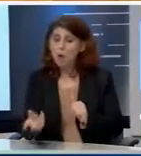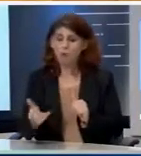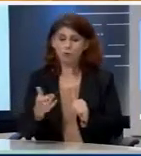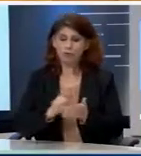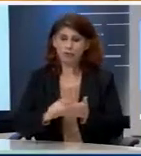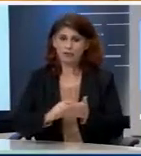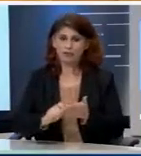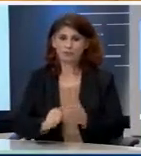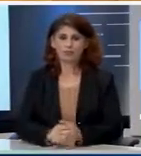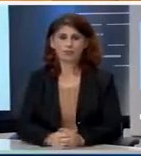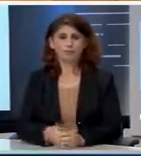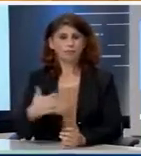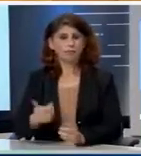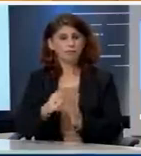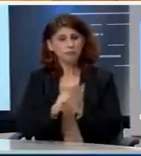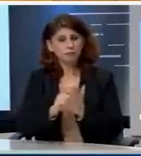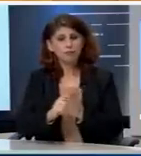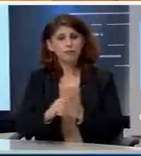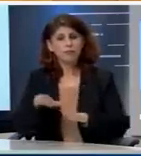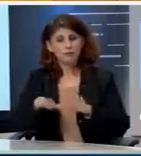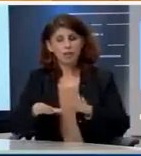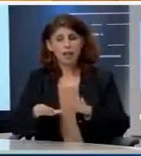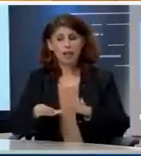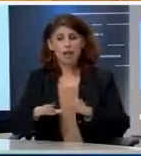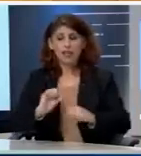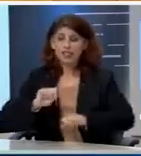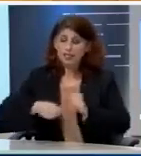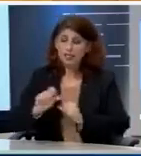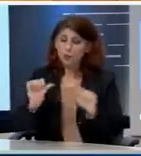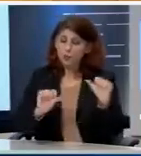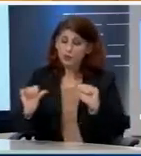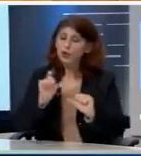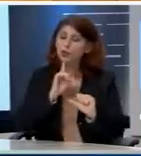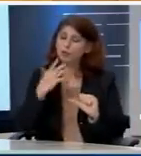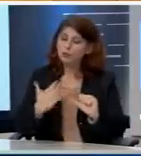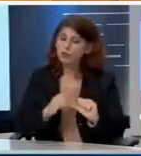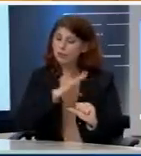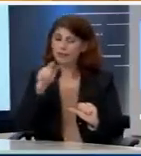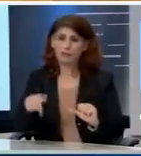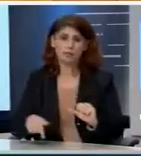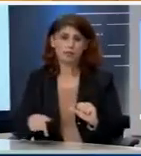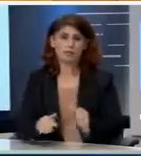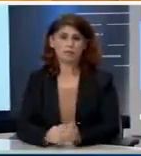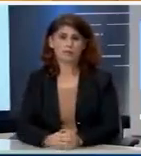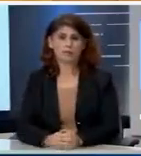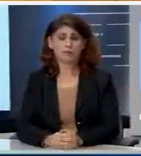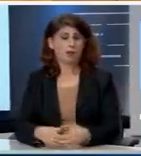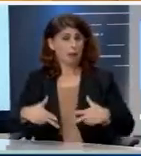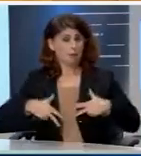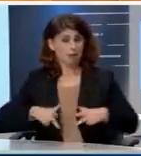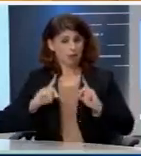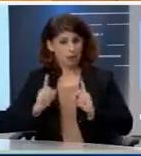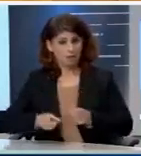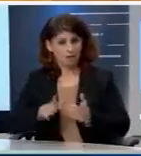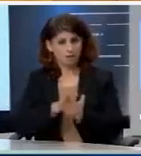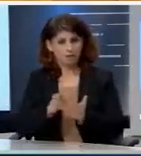Καθιέρωσα την συνταγογράφηση με βάση τη δραστική ουσία όπως ακριβώς ισχύει μέχρι και σήμερα. Με υπουργική απόφαση